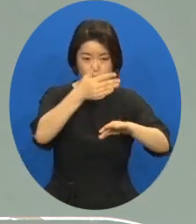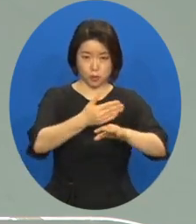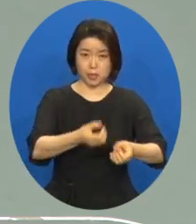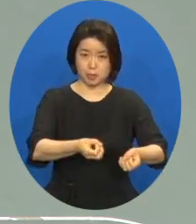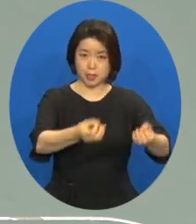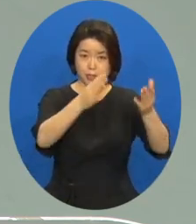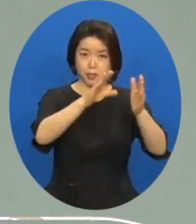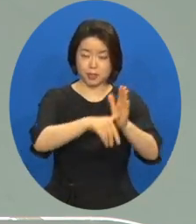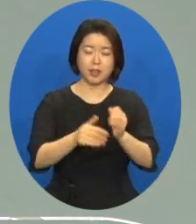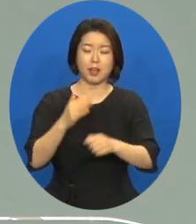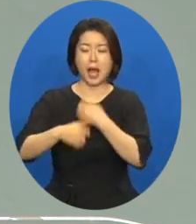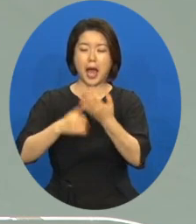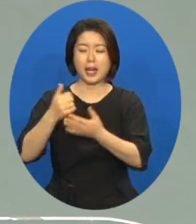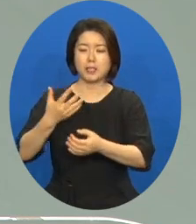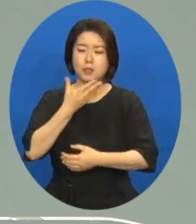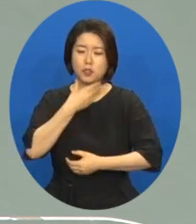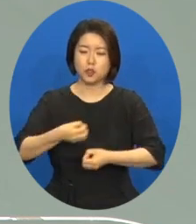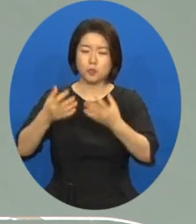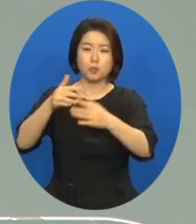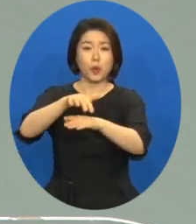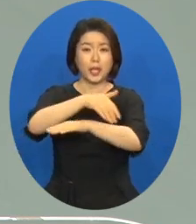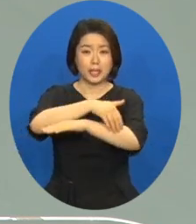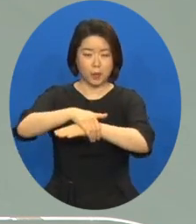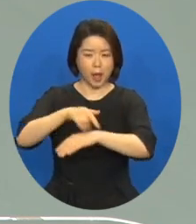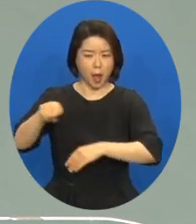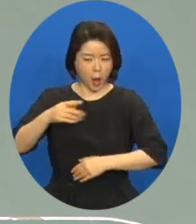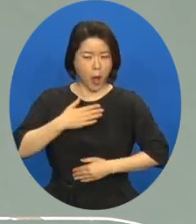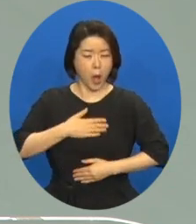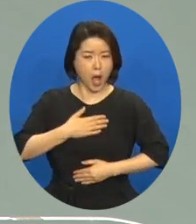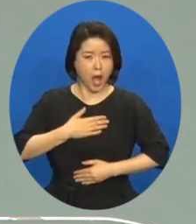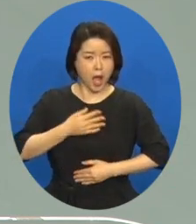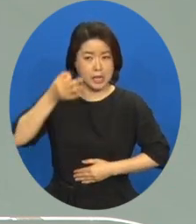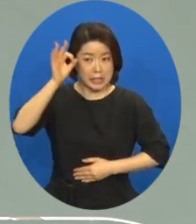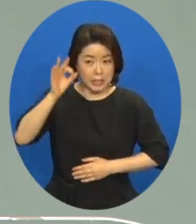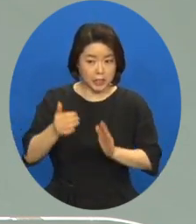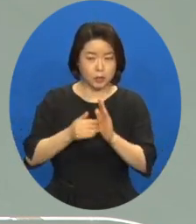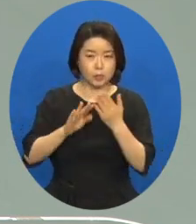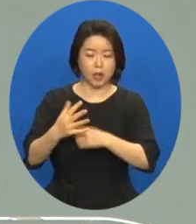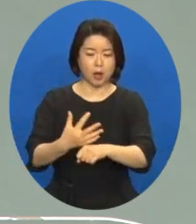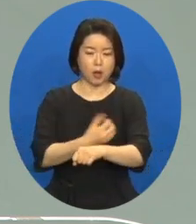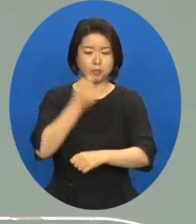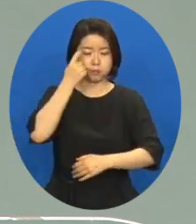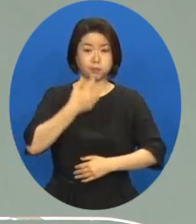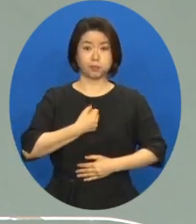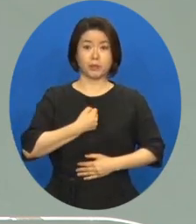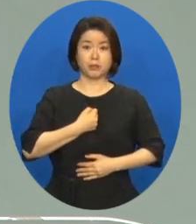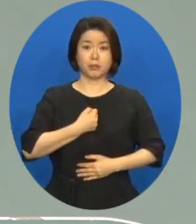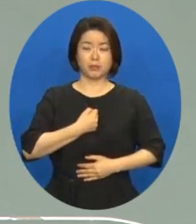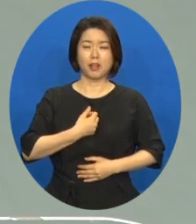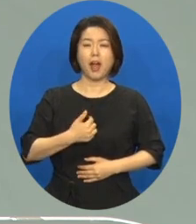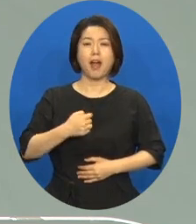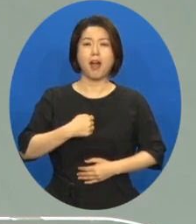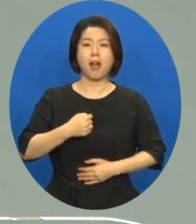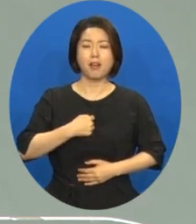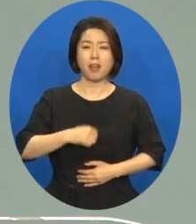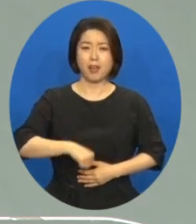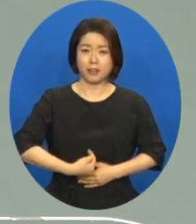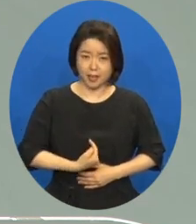감사절에 하나님의 축복의 계획을 깨닫고 엄청 충격을 받았는데, 저